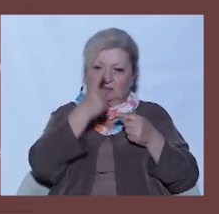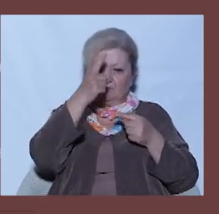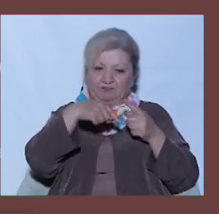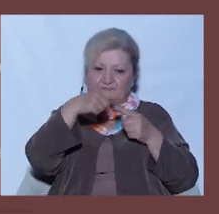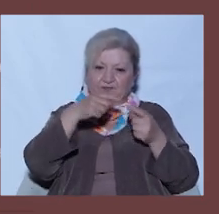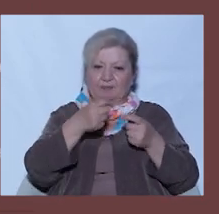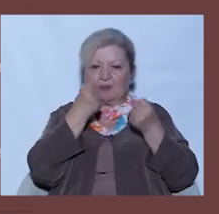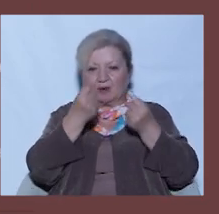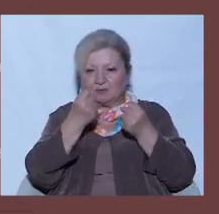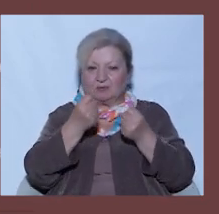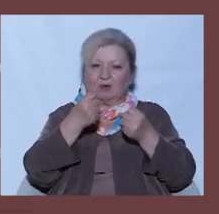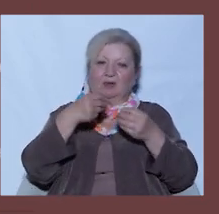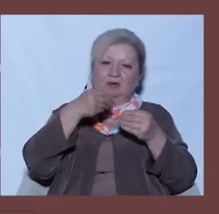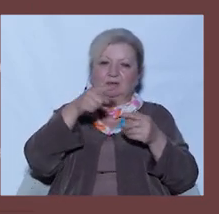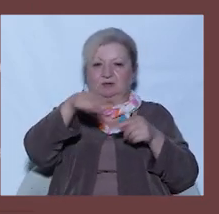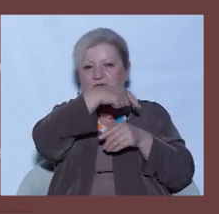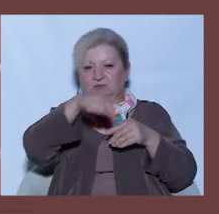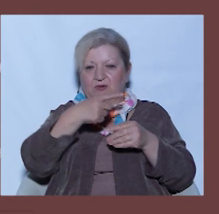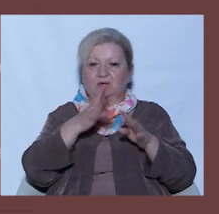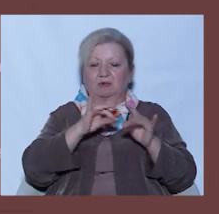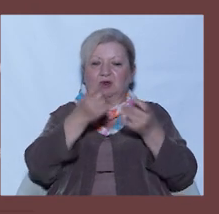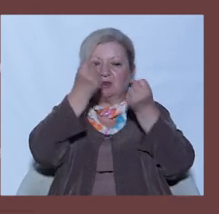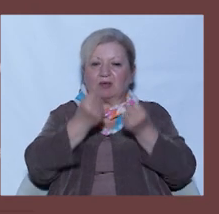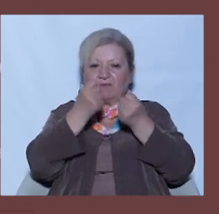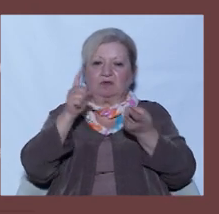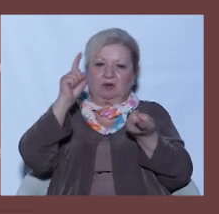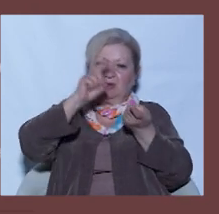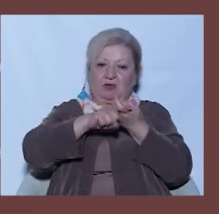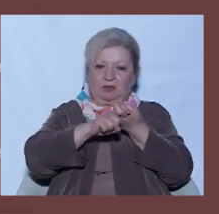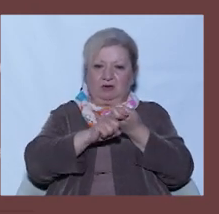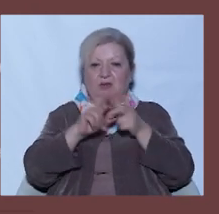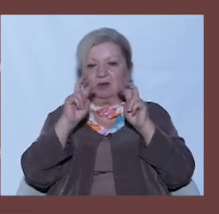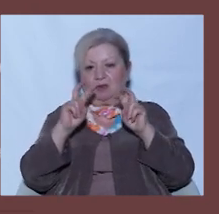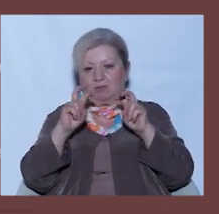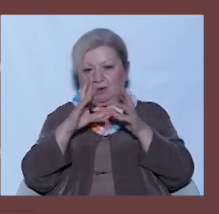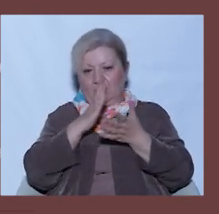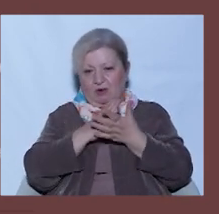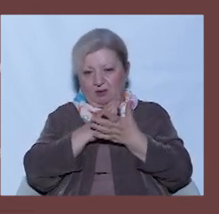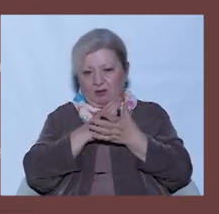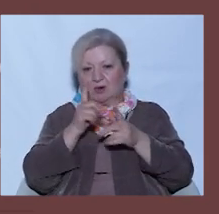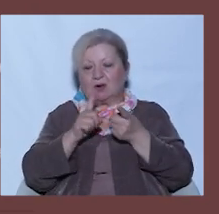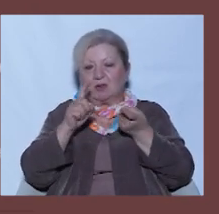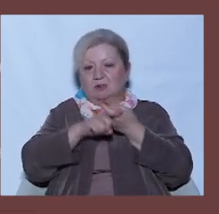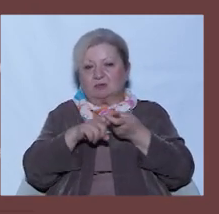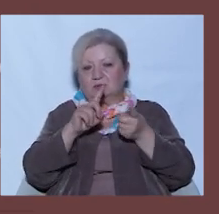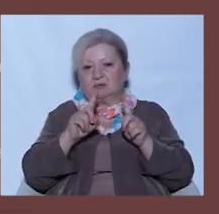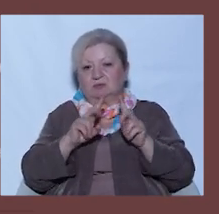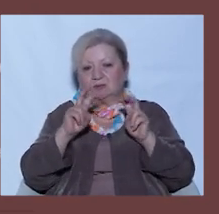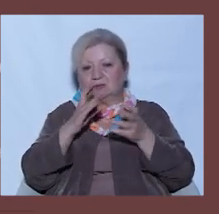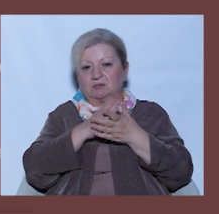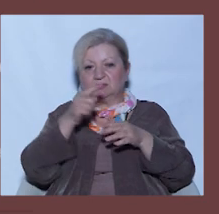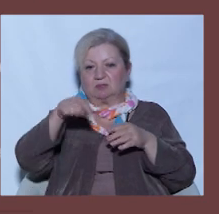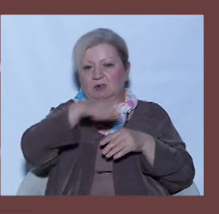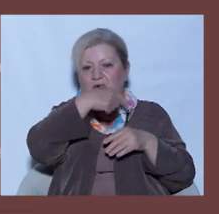გვაქვს ზამბარის სიხისტე, ეს უკვე ტევადობასთან დაკავშირებული თემაა. რაზეა დამოკიდებული ამ რხევების